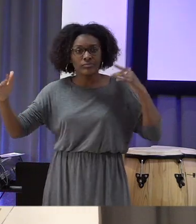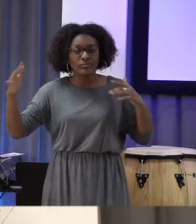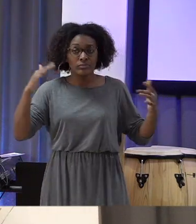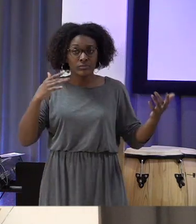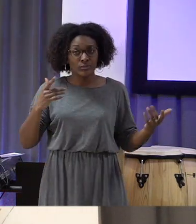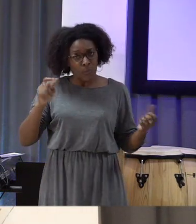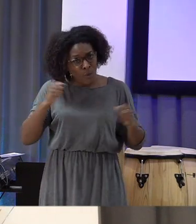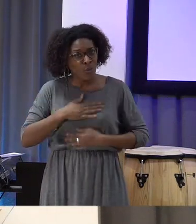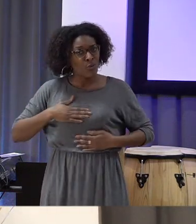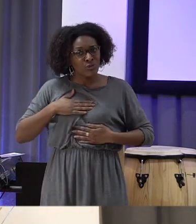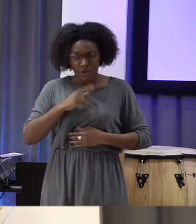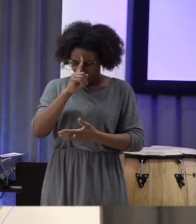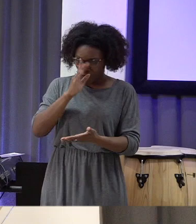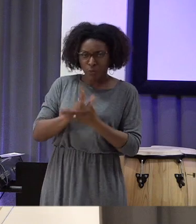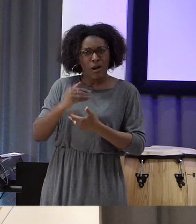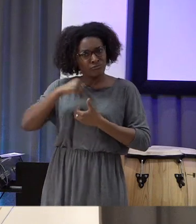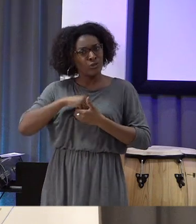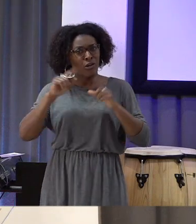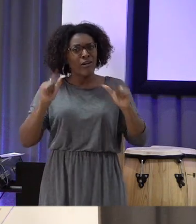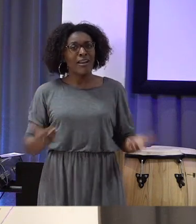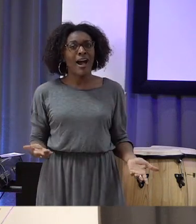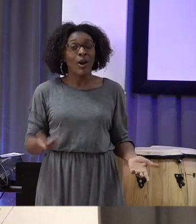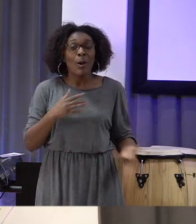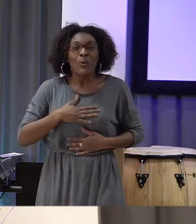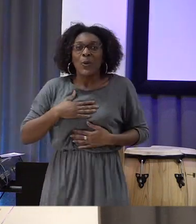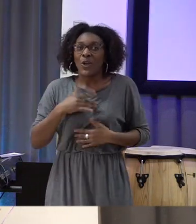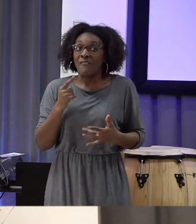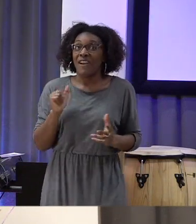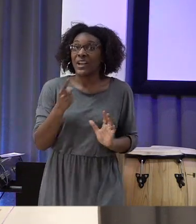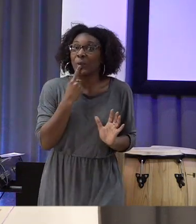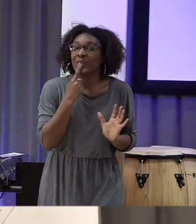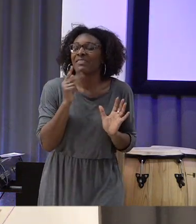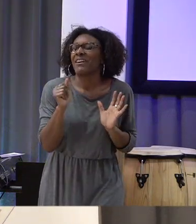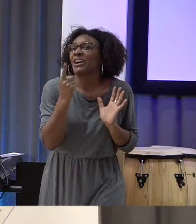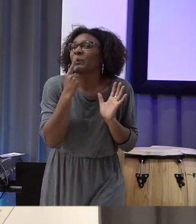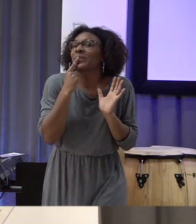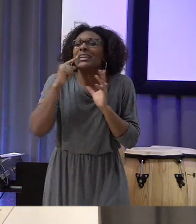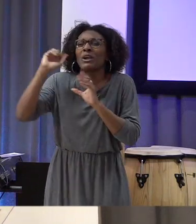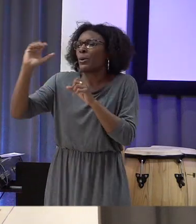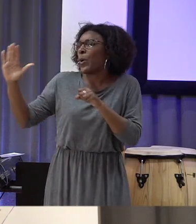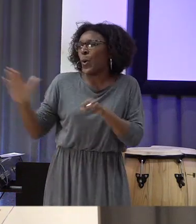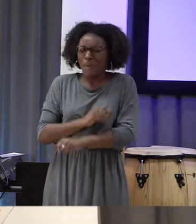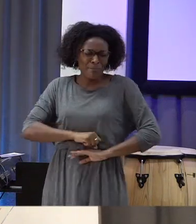foi de ce que nous allons goûter bientôt en plénitude.